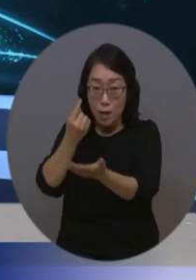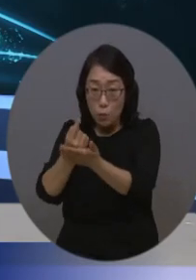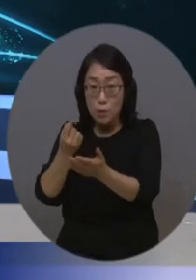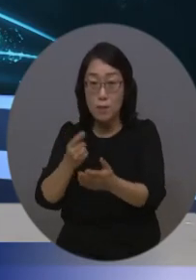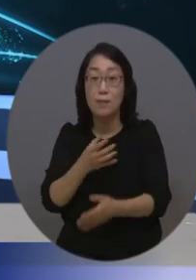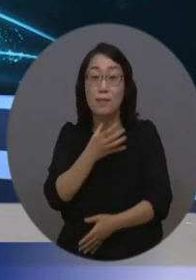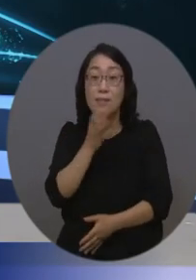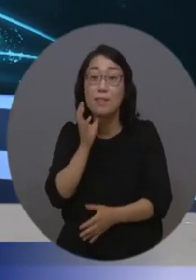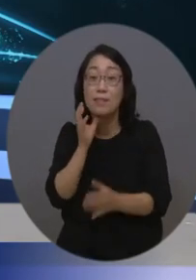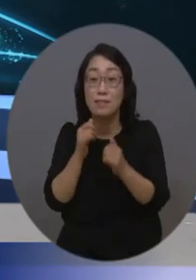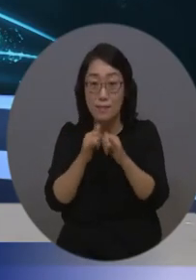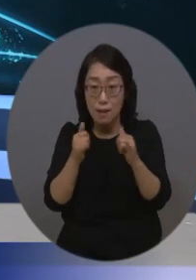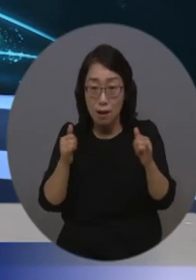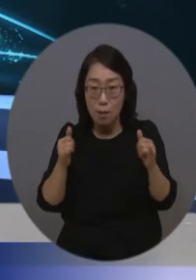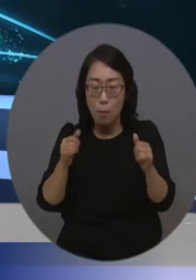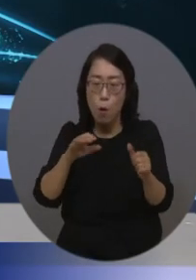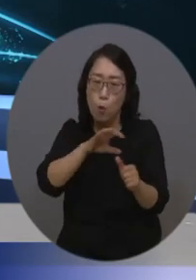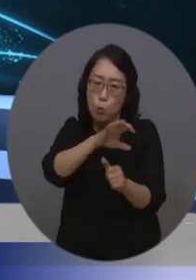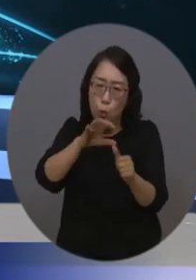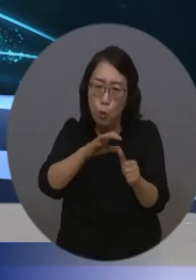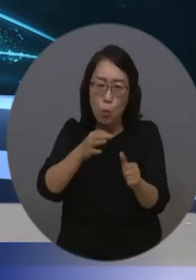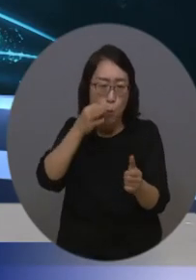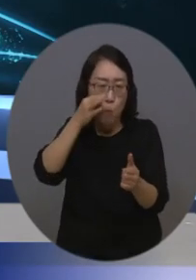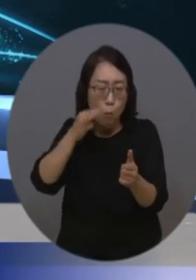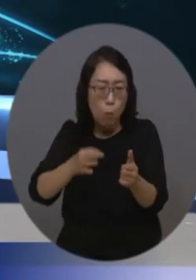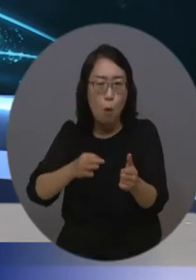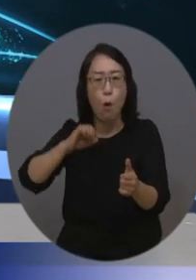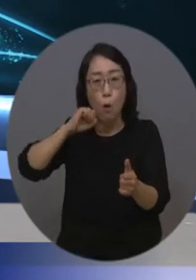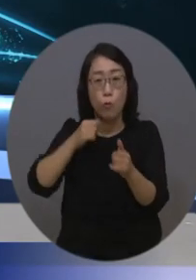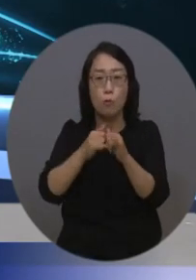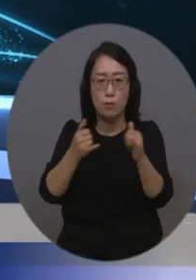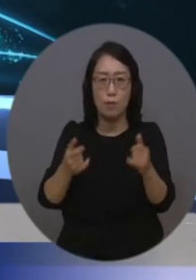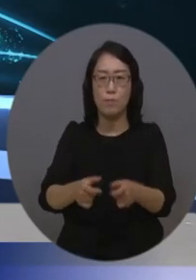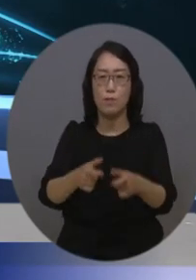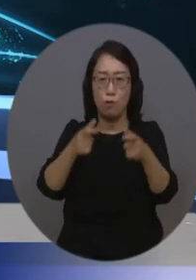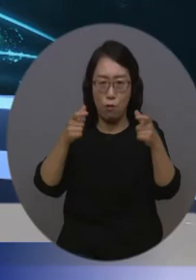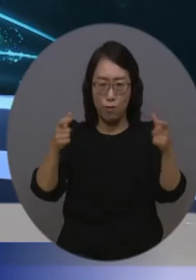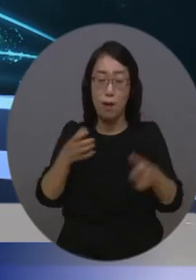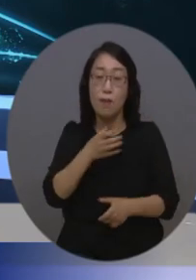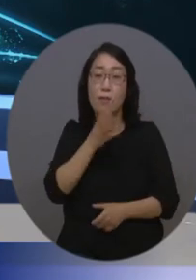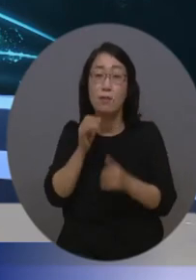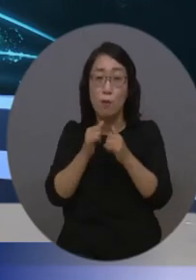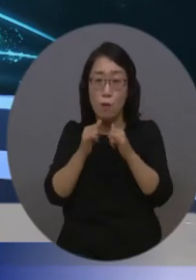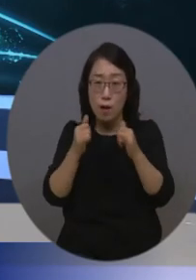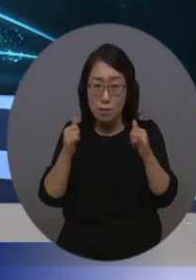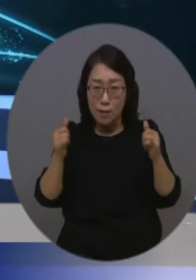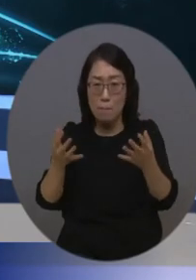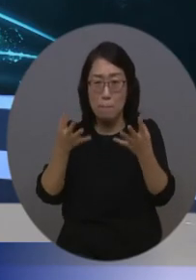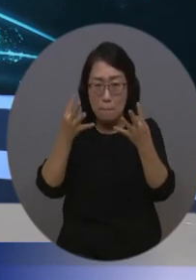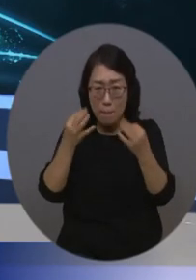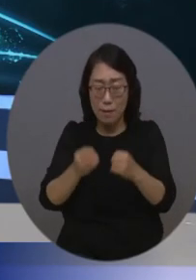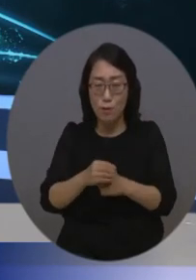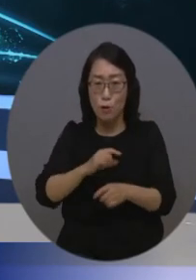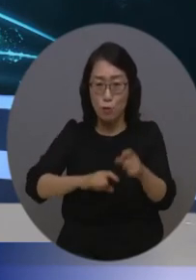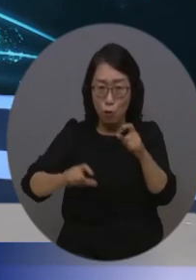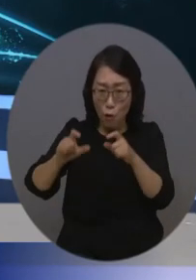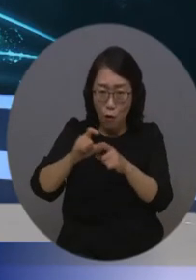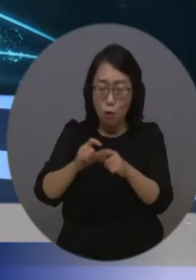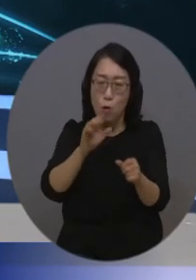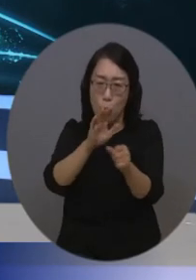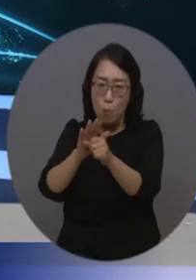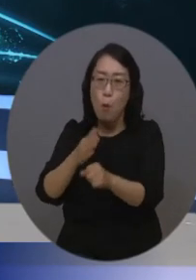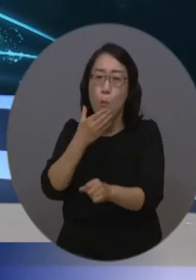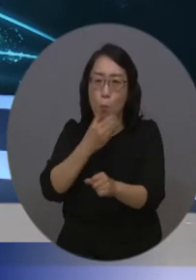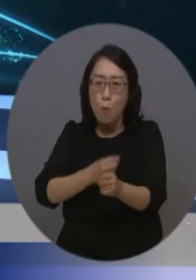보니 돌봄 사각지대에 대한 우려도 큰 것이 사실입니다. 늙어가는 대한민국, 더욱더 속도감 있는